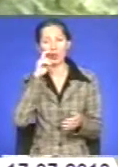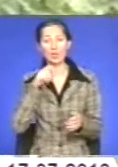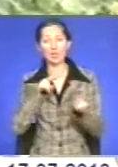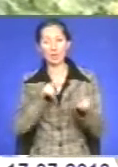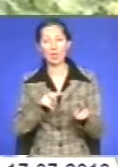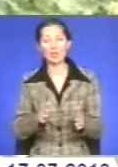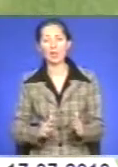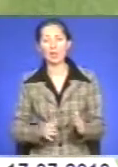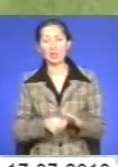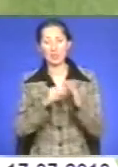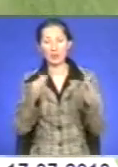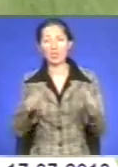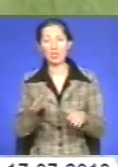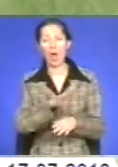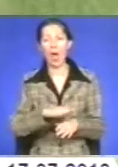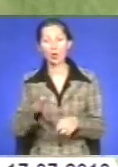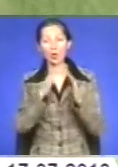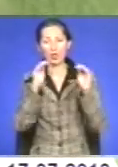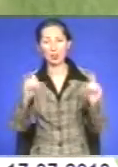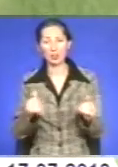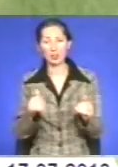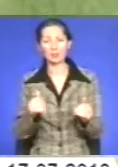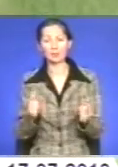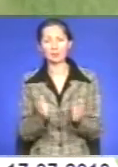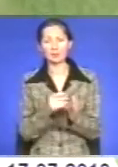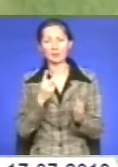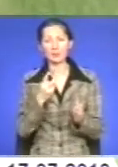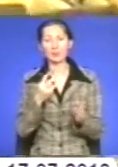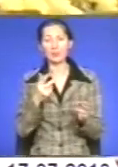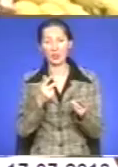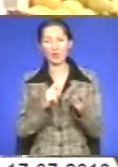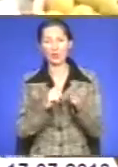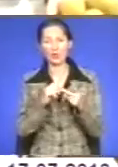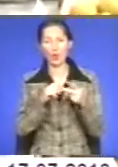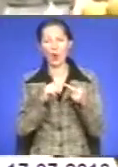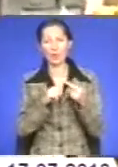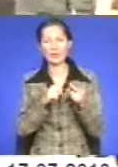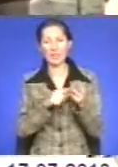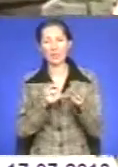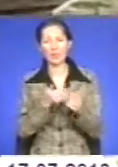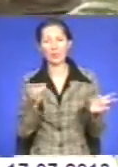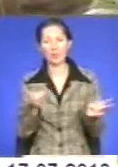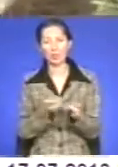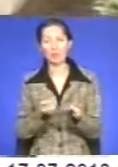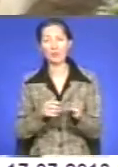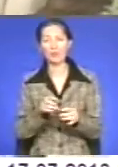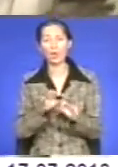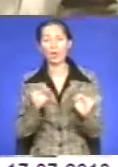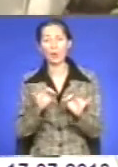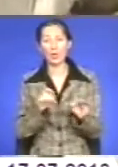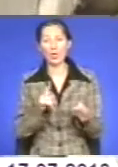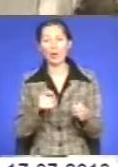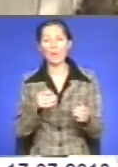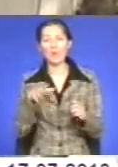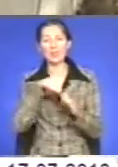вирощування тепличних культур покриває менше 2/3 від потреби. Йшлося на колегії. Представник інвестора проєкту «Село майбутнього» Оран Каріва розповів, що під час